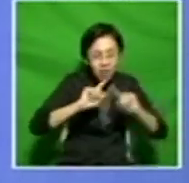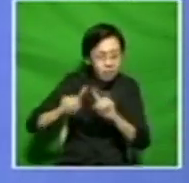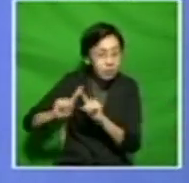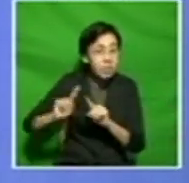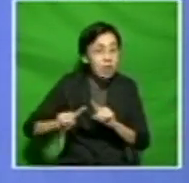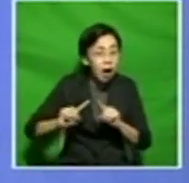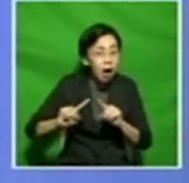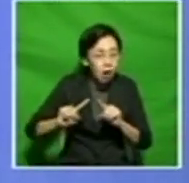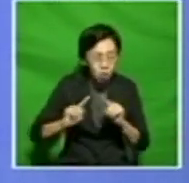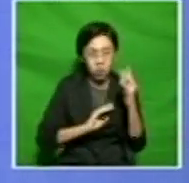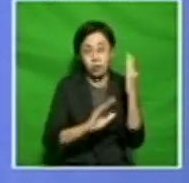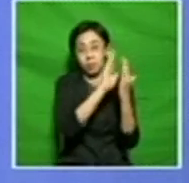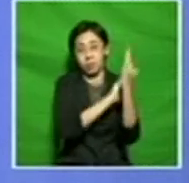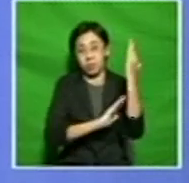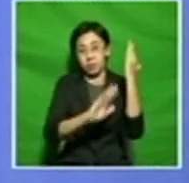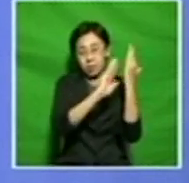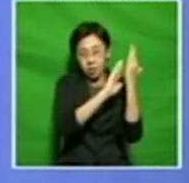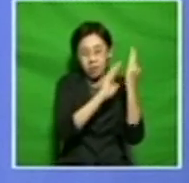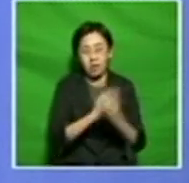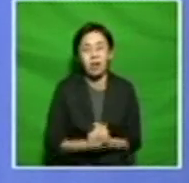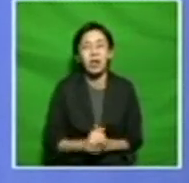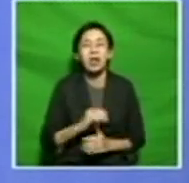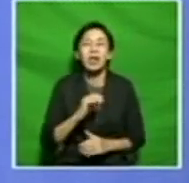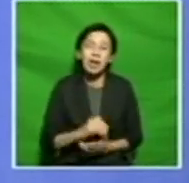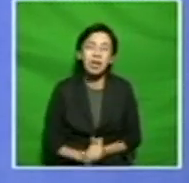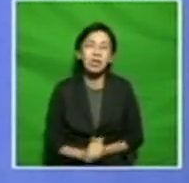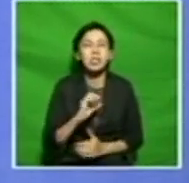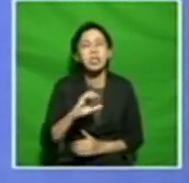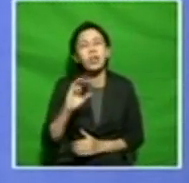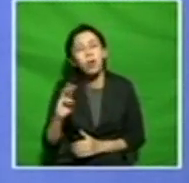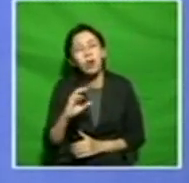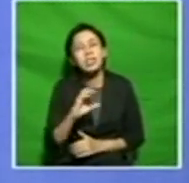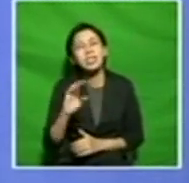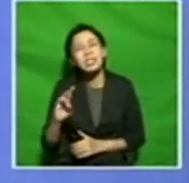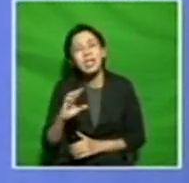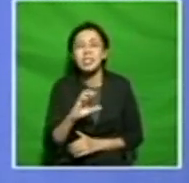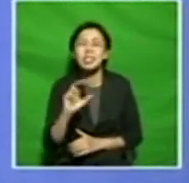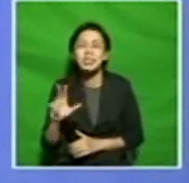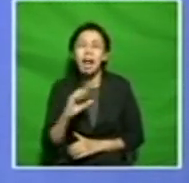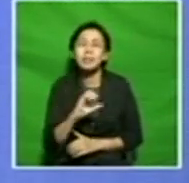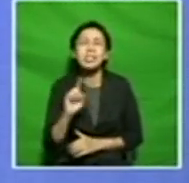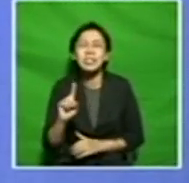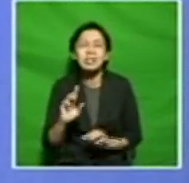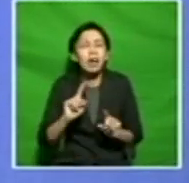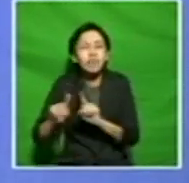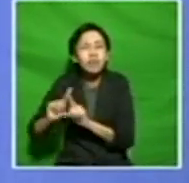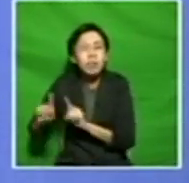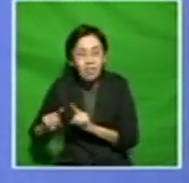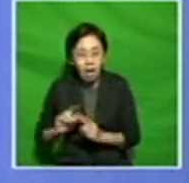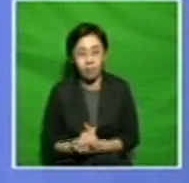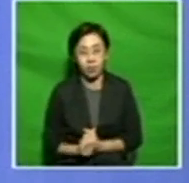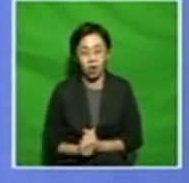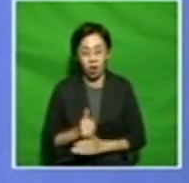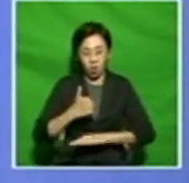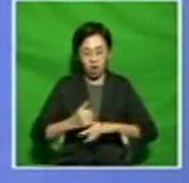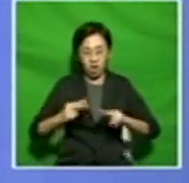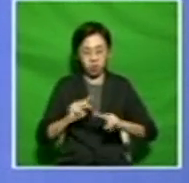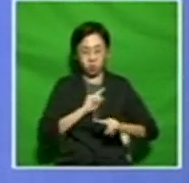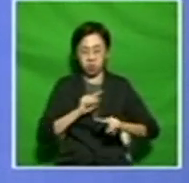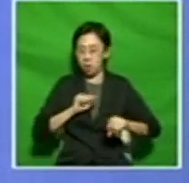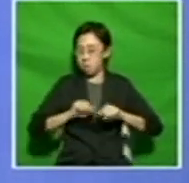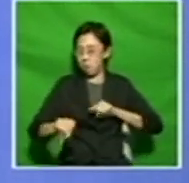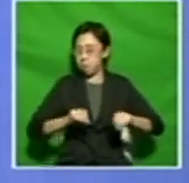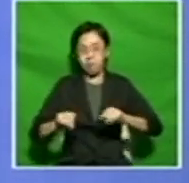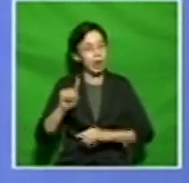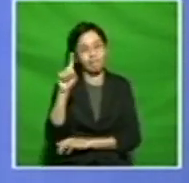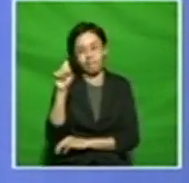ทั้งหลายทั่วประเทศ46 47 43 41นั้นเนี่ยโดยปกติรัฐมนตรีก็ลงมาสั่งการไม่ได้อยู่